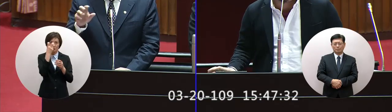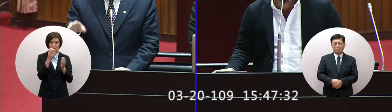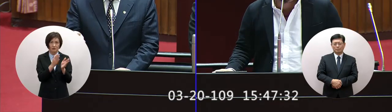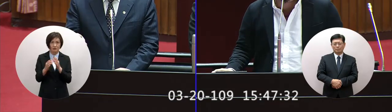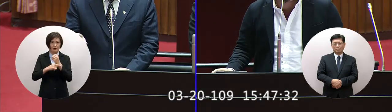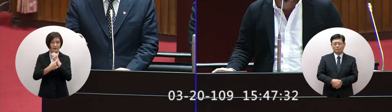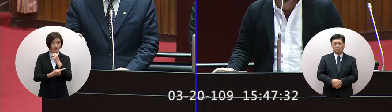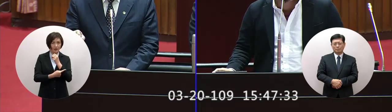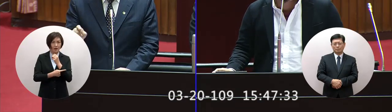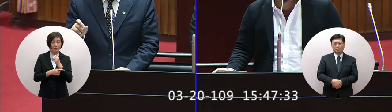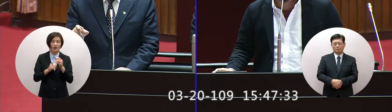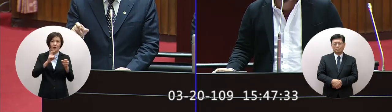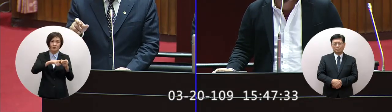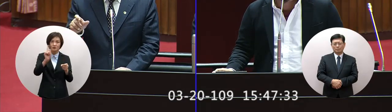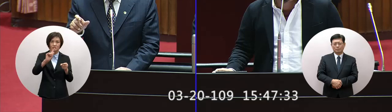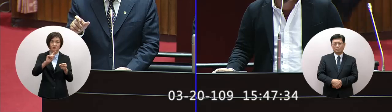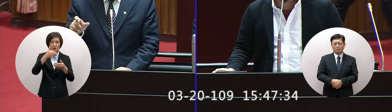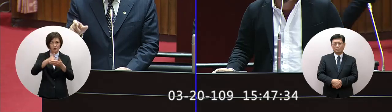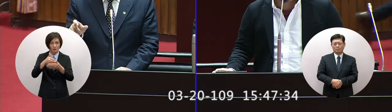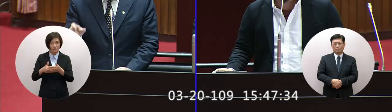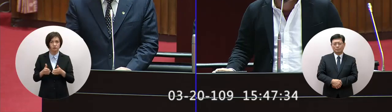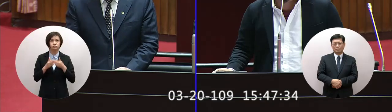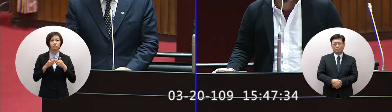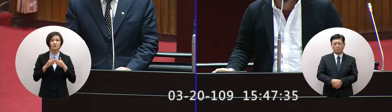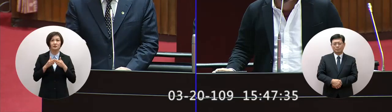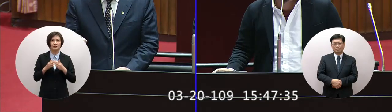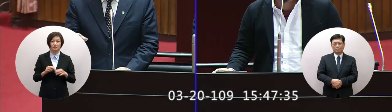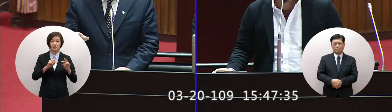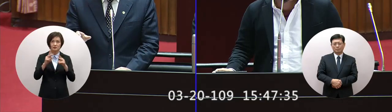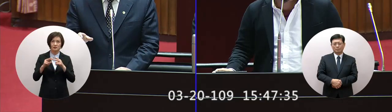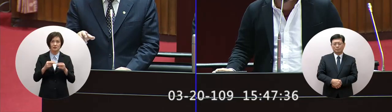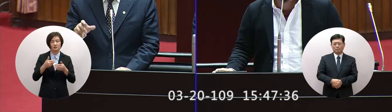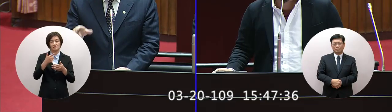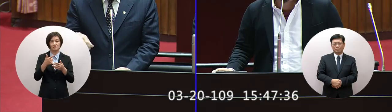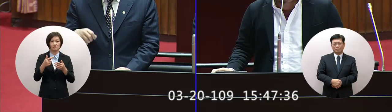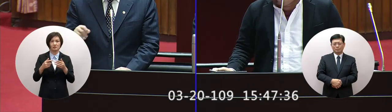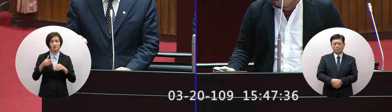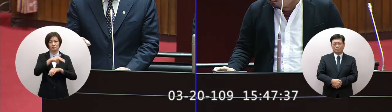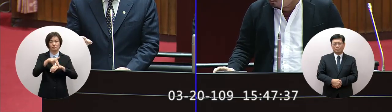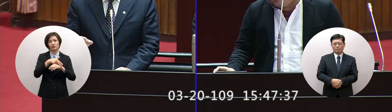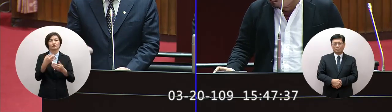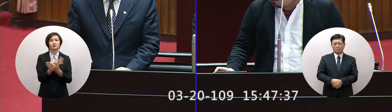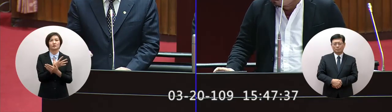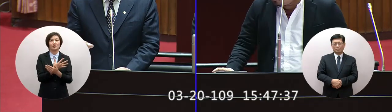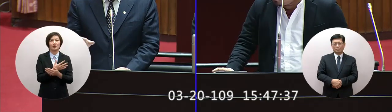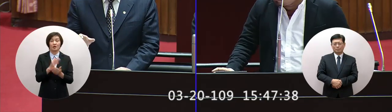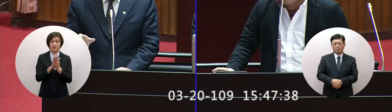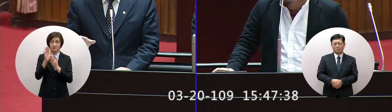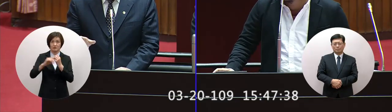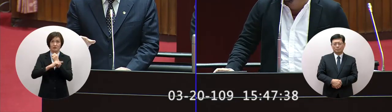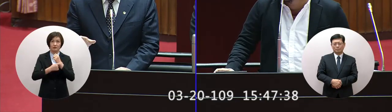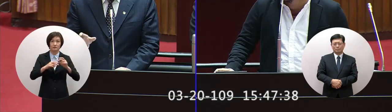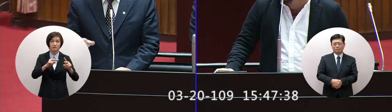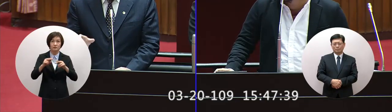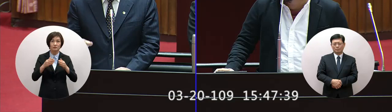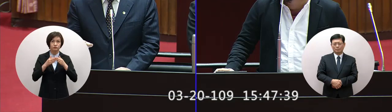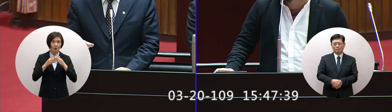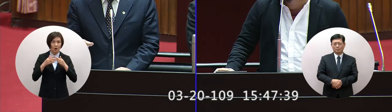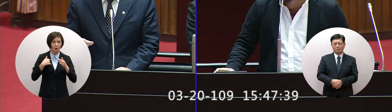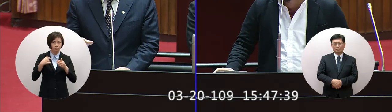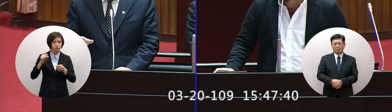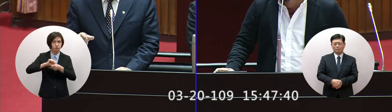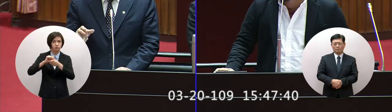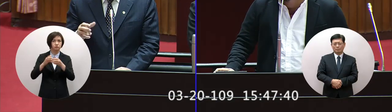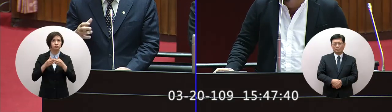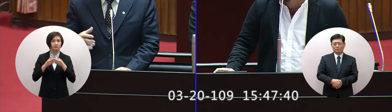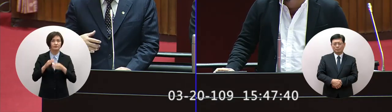是着重它的减量的部分，所以调适的设计是不足的。所以如果未来要修法这一部分，也许是我们要多去增